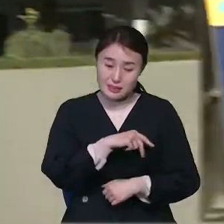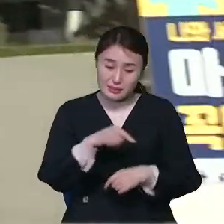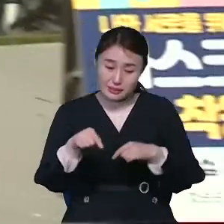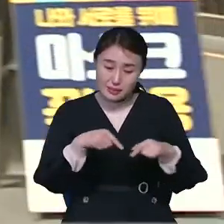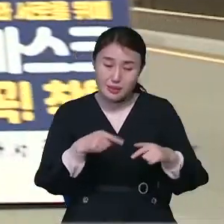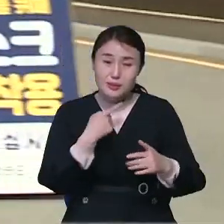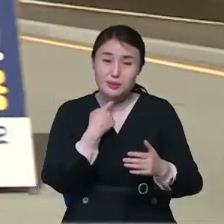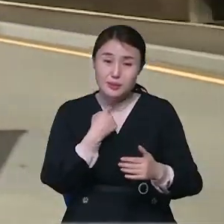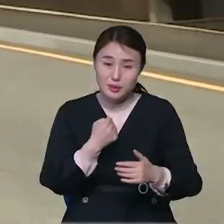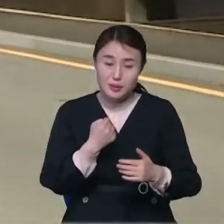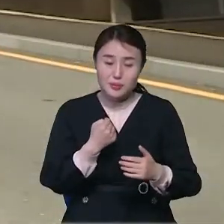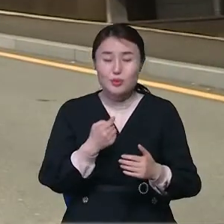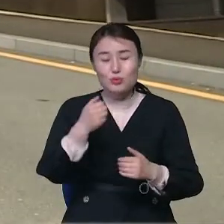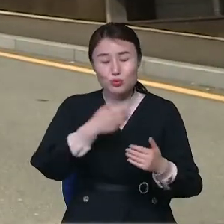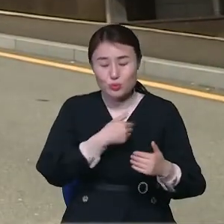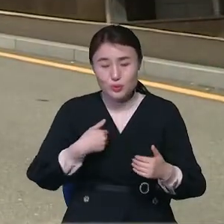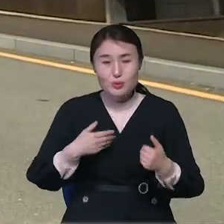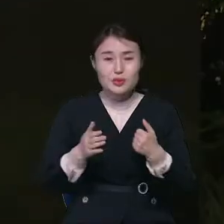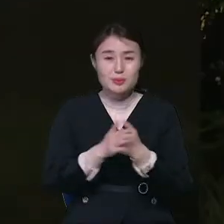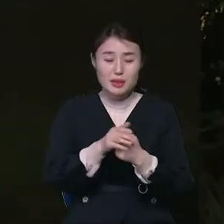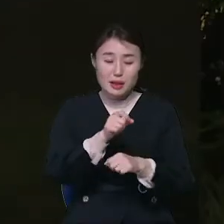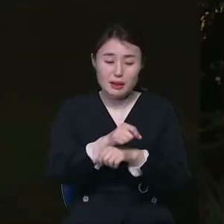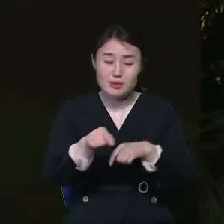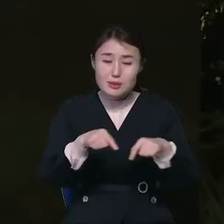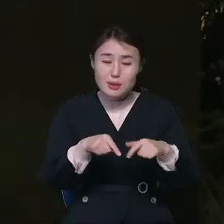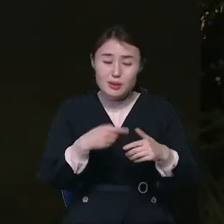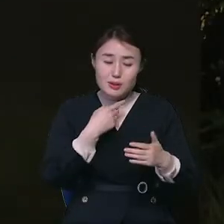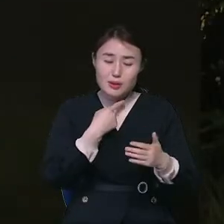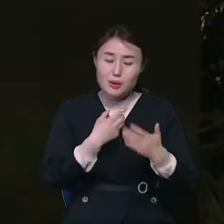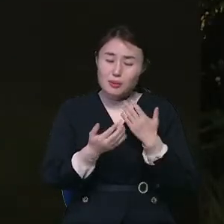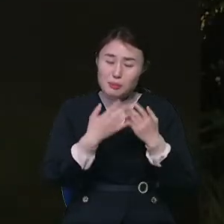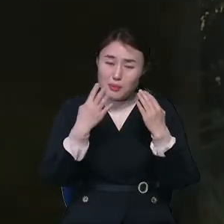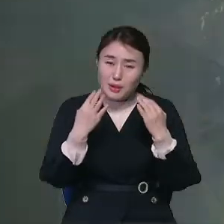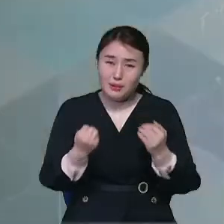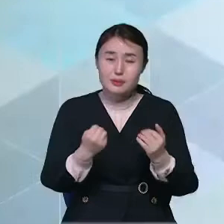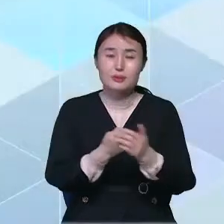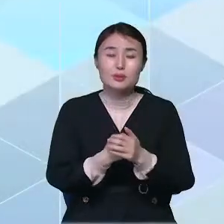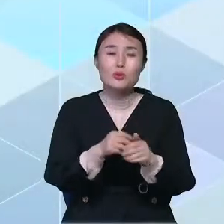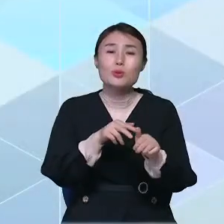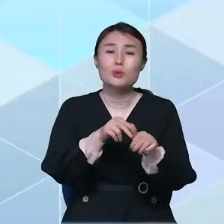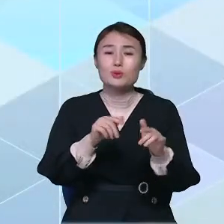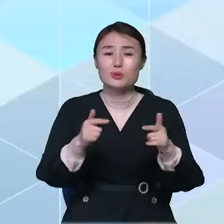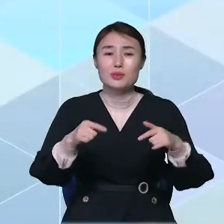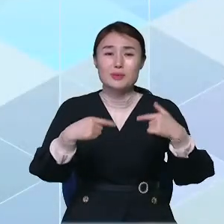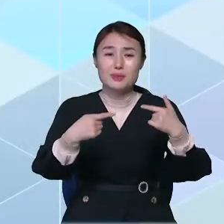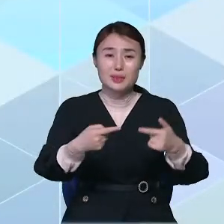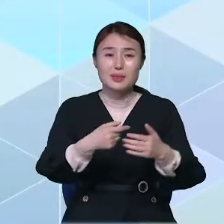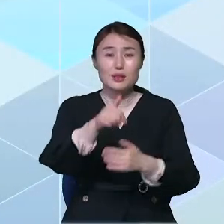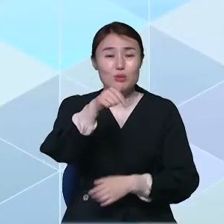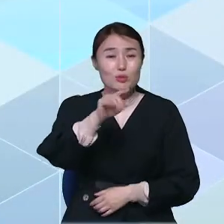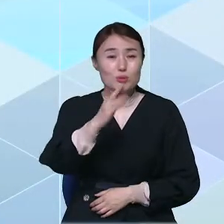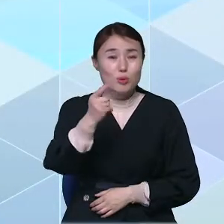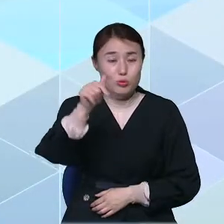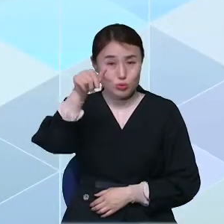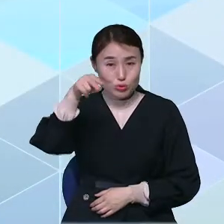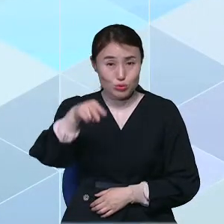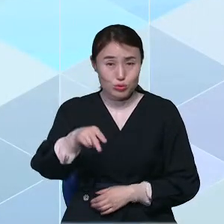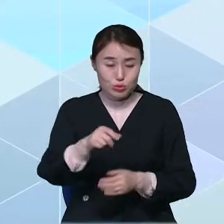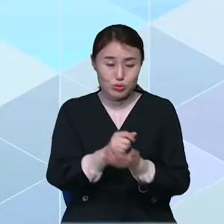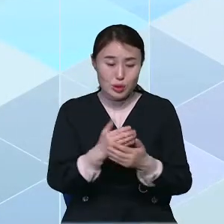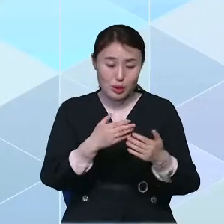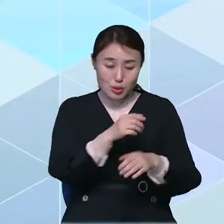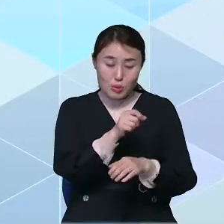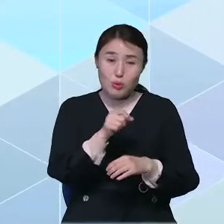맞서 행정 경험이 풍부한 후보들도 줄줄이 출사표를 던졌습니다 9 목교 전남도 의원은 화순군청 에서